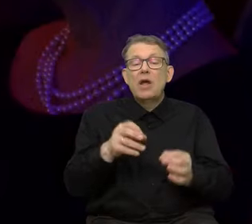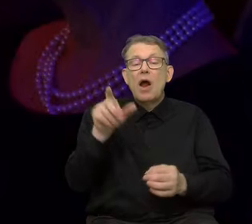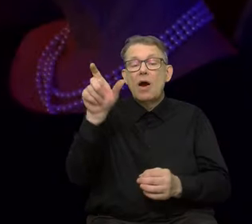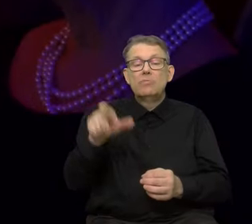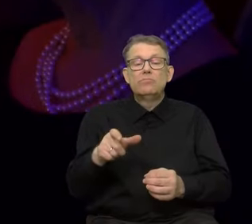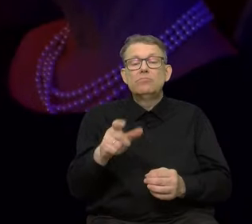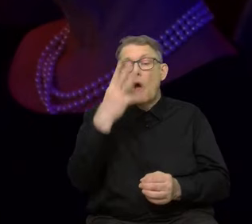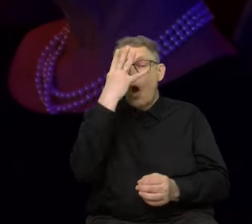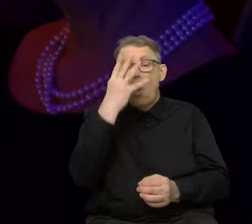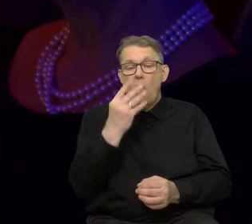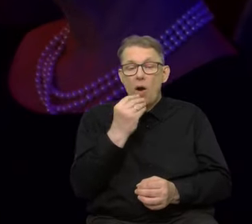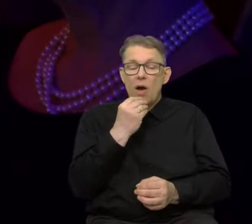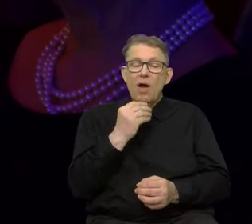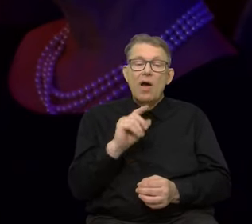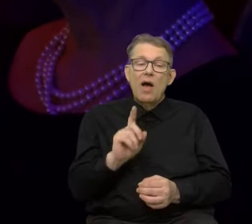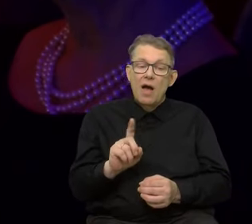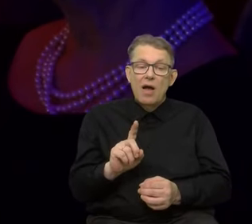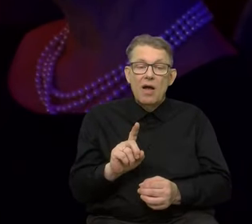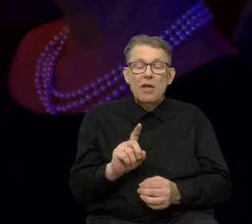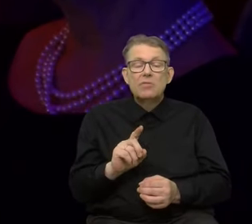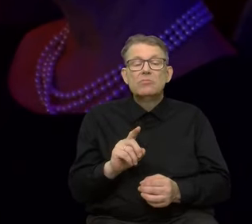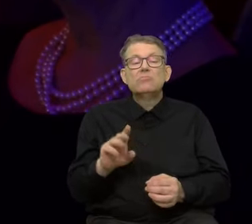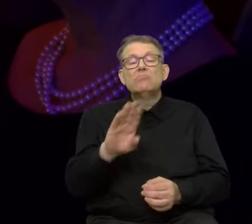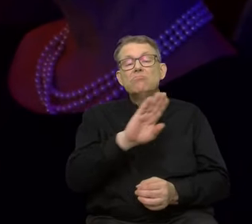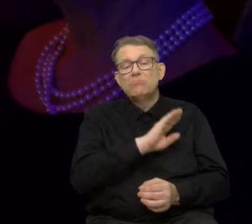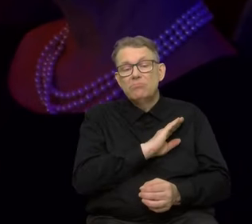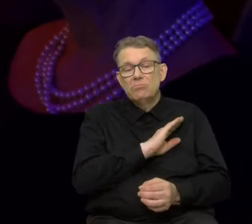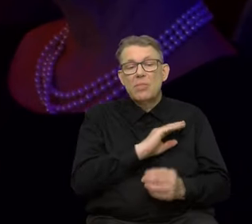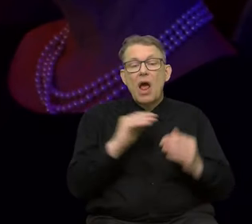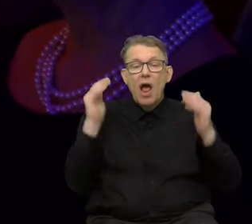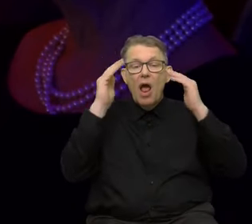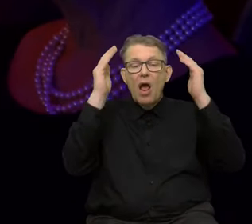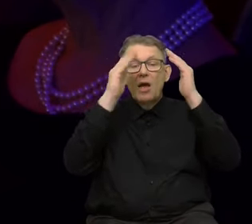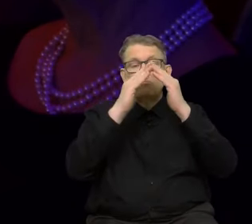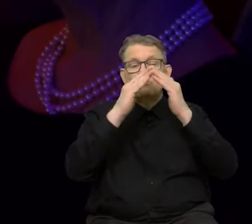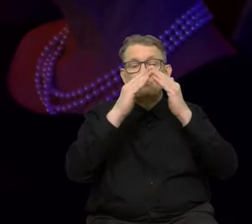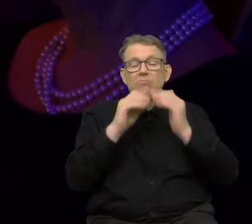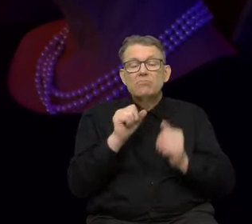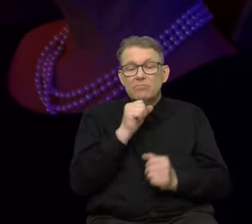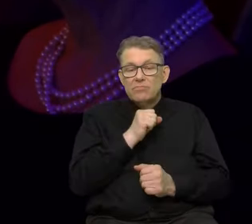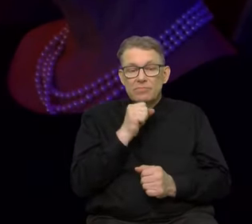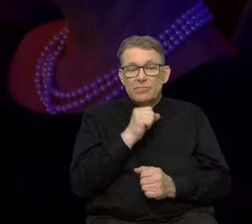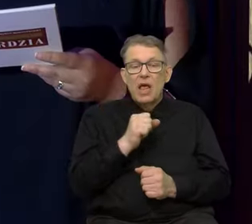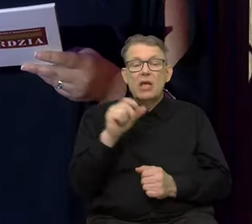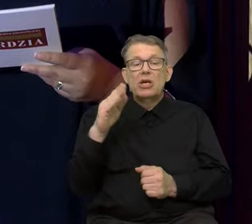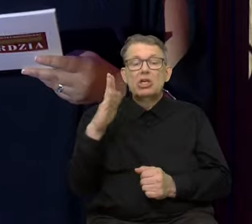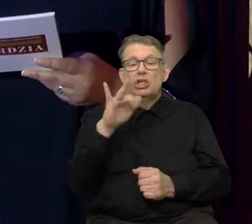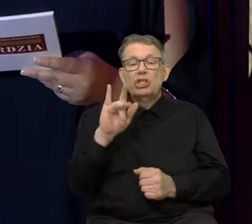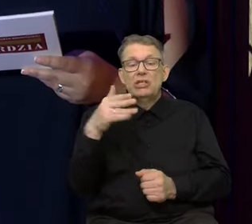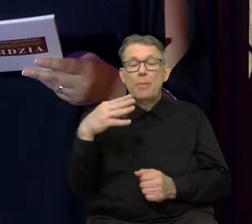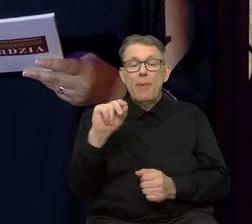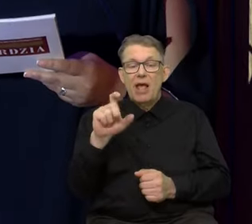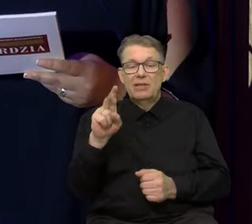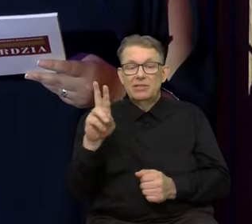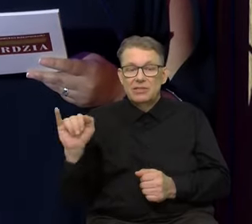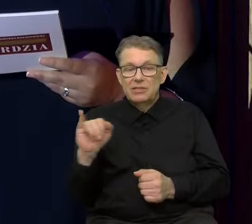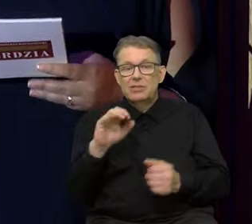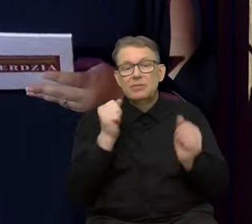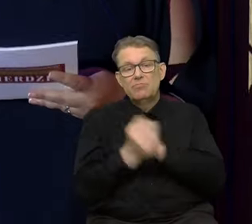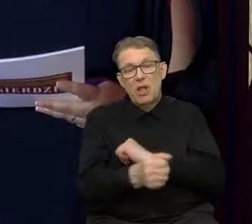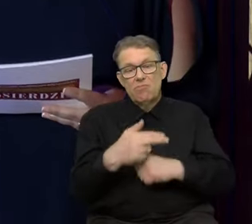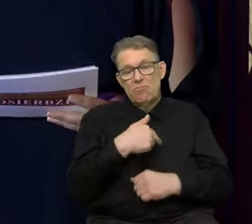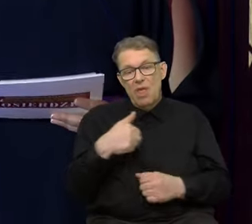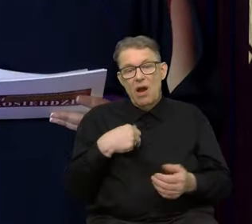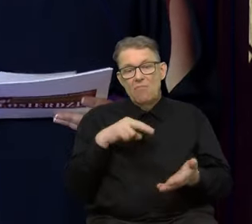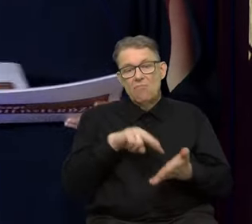wizerunku. Jednak odejście do domu ojca arcybiskupa seniora Stanisława Szymeckiego zmieniło nasze plany.